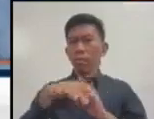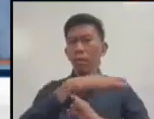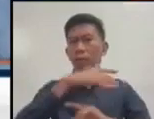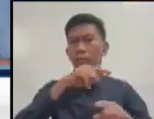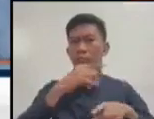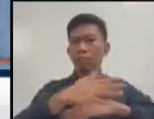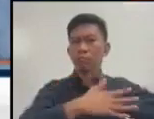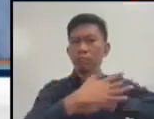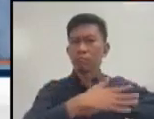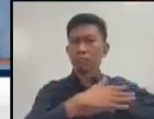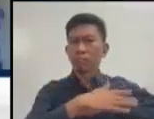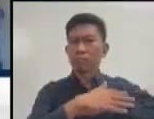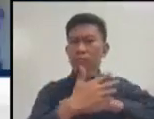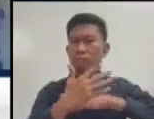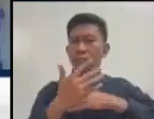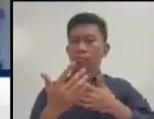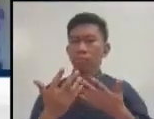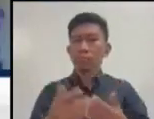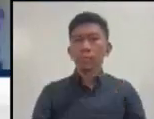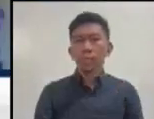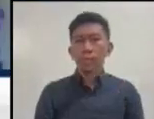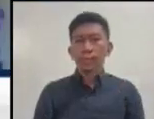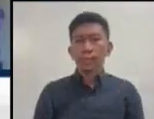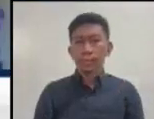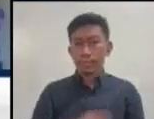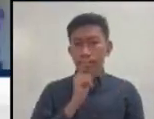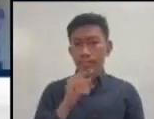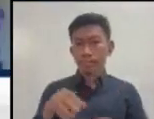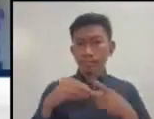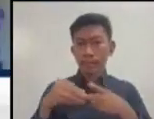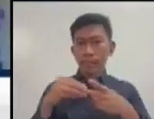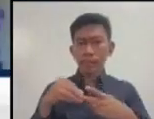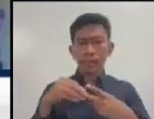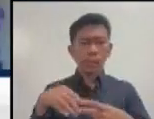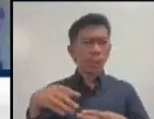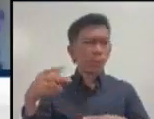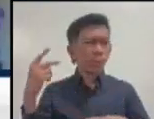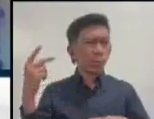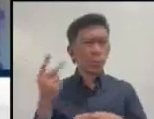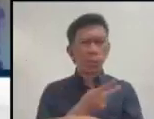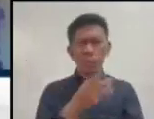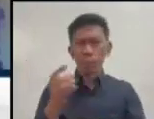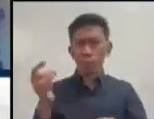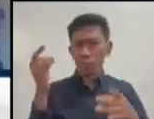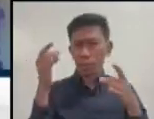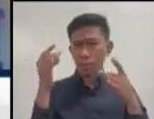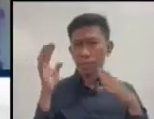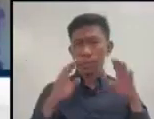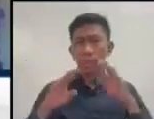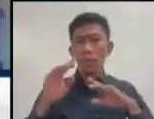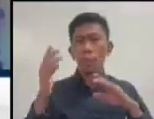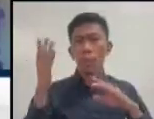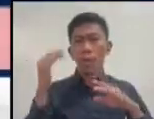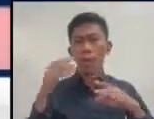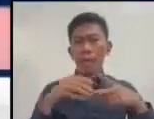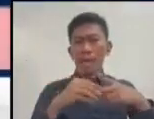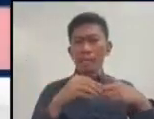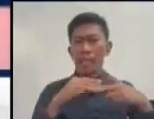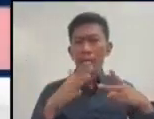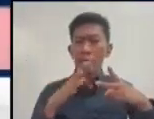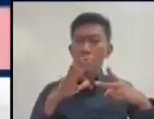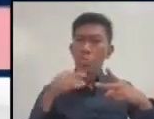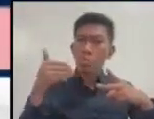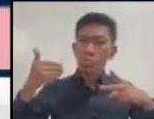ng problema talaga ng plastic. Bukod sa hindi talaga ito nag-biodegrade, kaya nga mapapansin natin, maraming